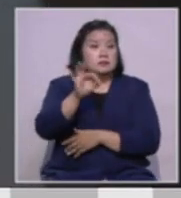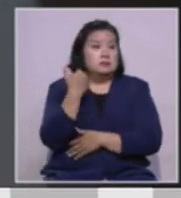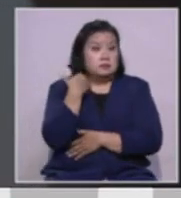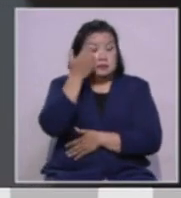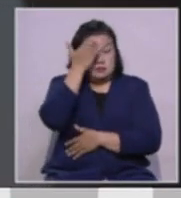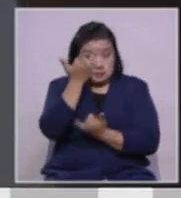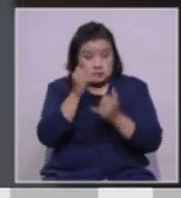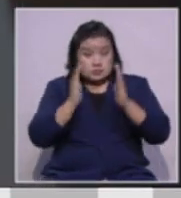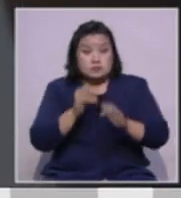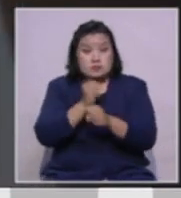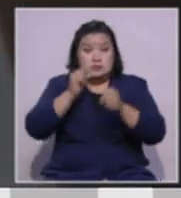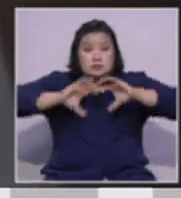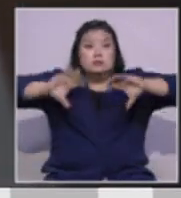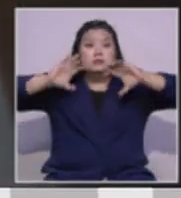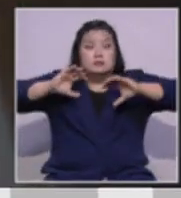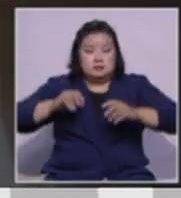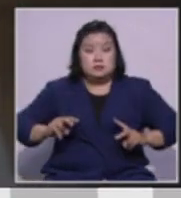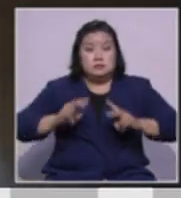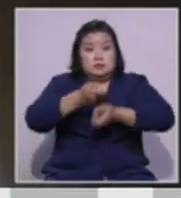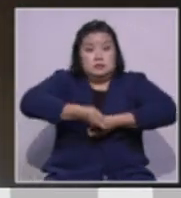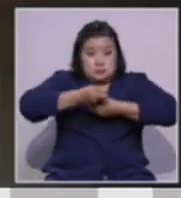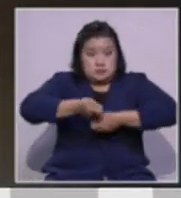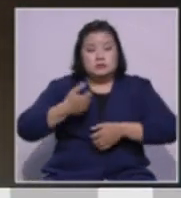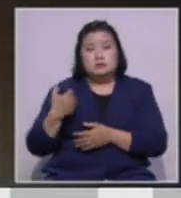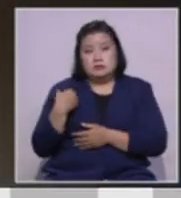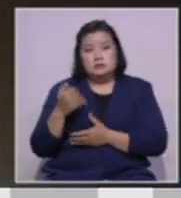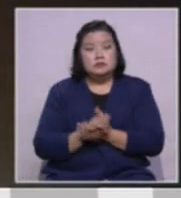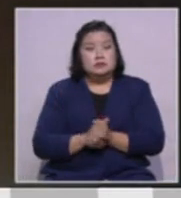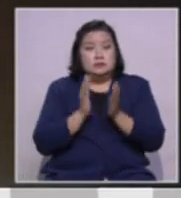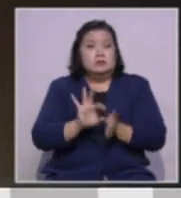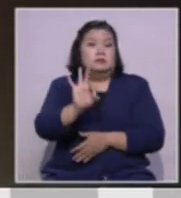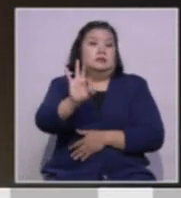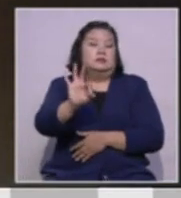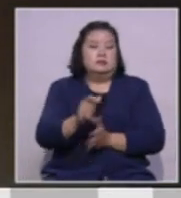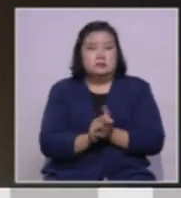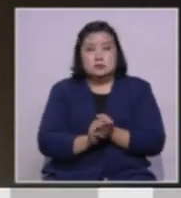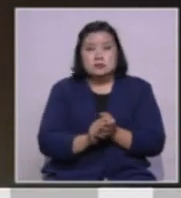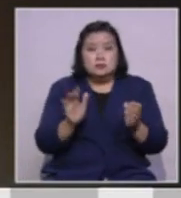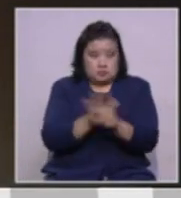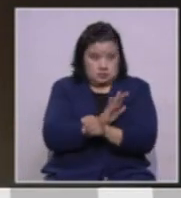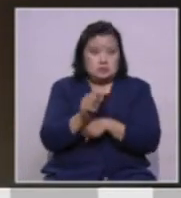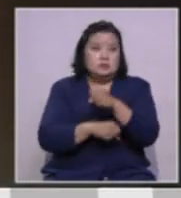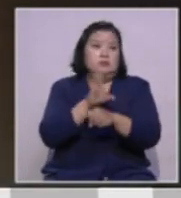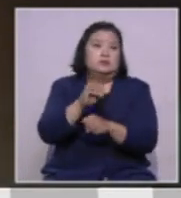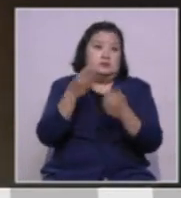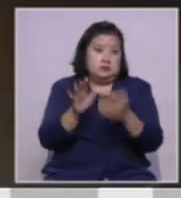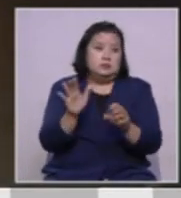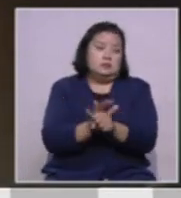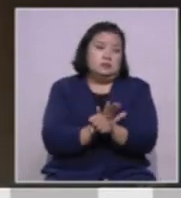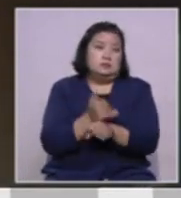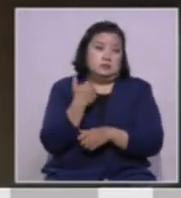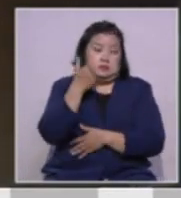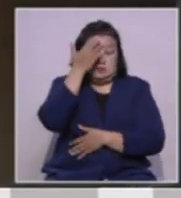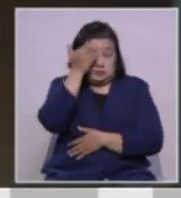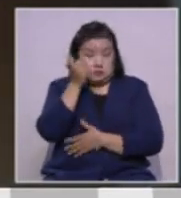ในกระทรวงเกษตรนะครับระดับสูงระดับ10 9ตำแหน่ง ครับ เกษียณพร้อมกันหมดเลย ครับ นะฮะเป็นผู้ตรวจราชการ2คน